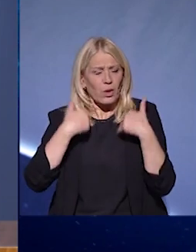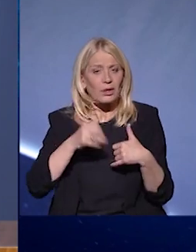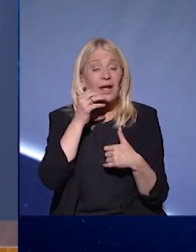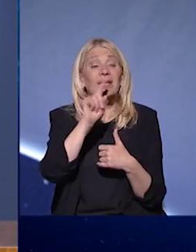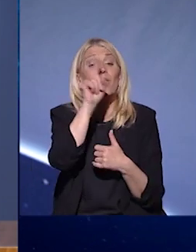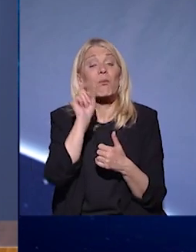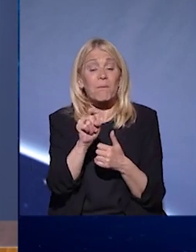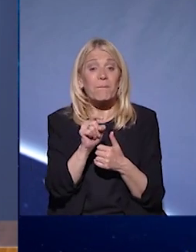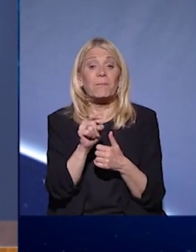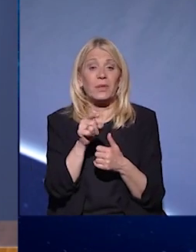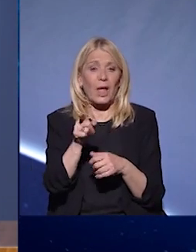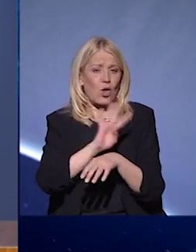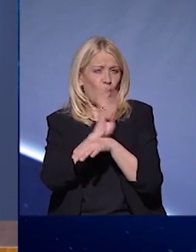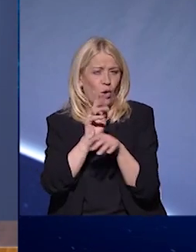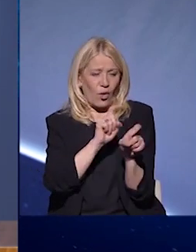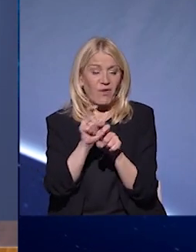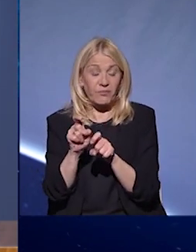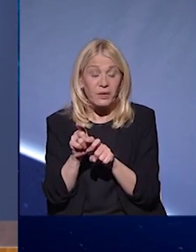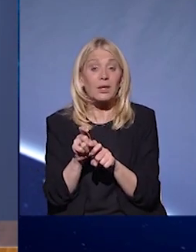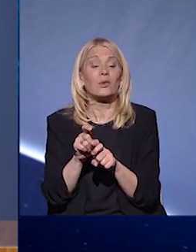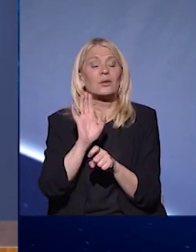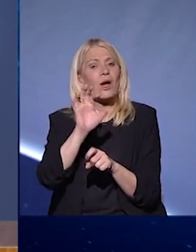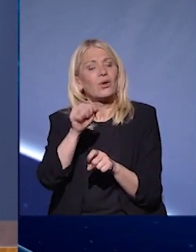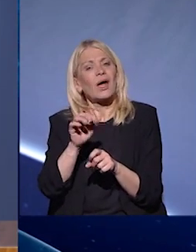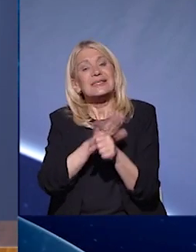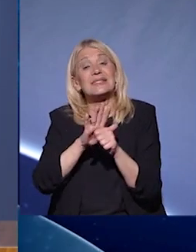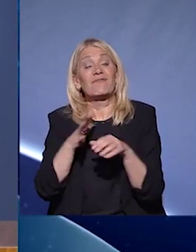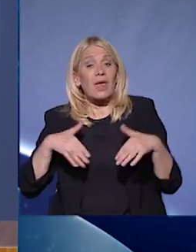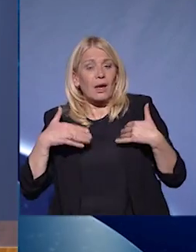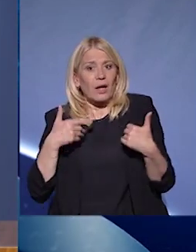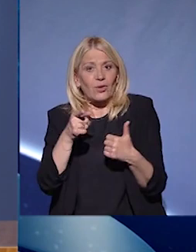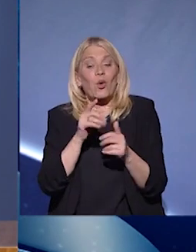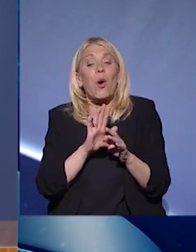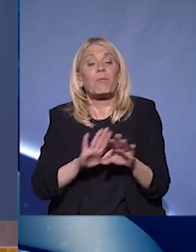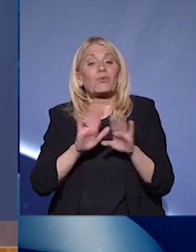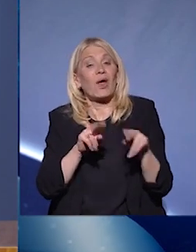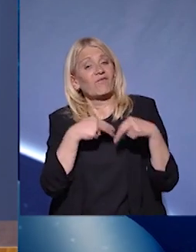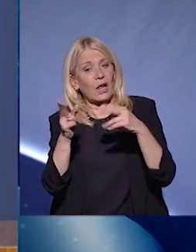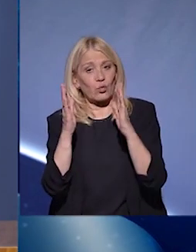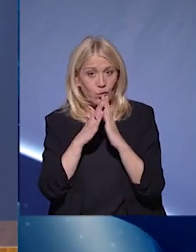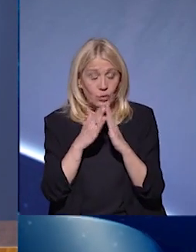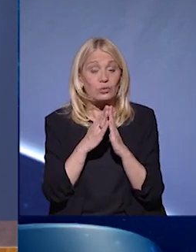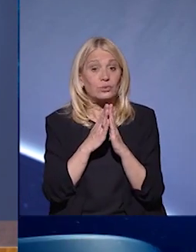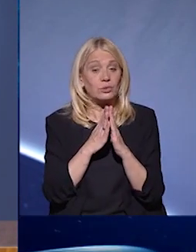je u pitanju ovo oboljenje, tako da se svi radujemo i njihovom postepenom povratku kući